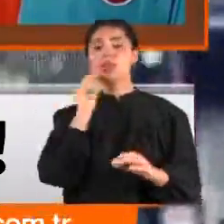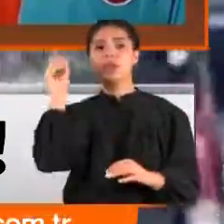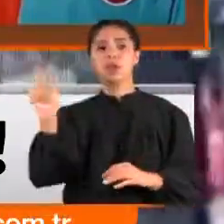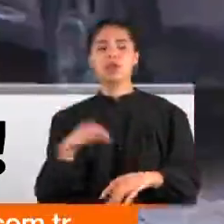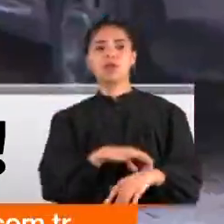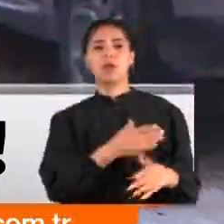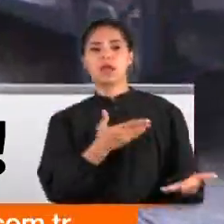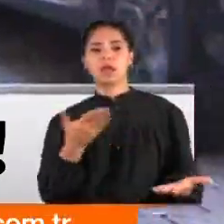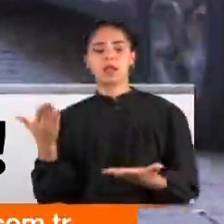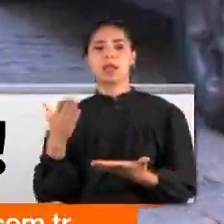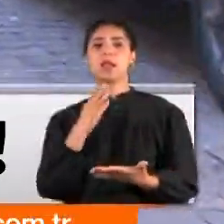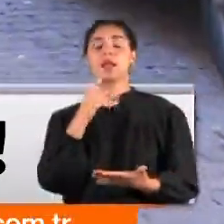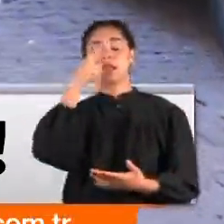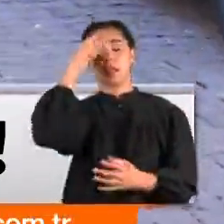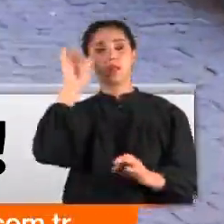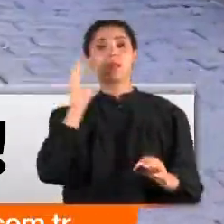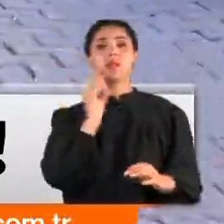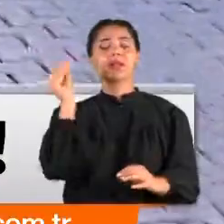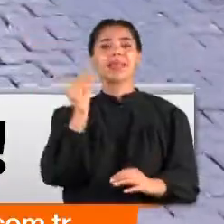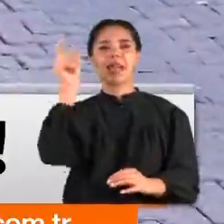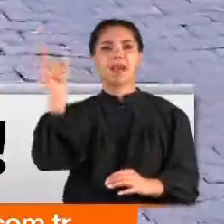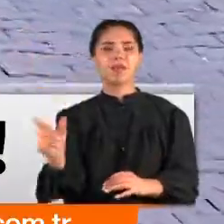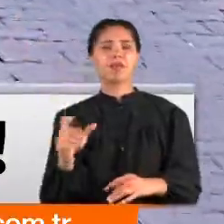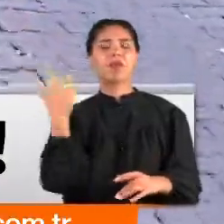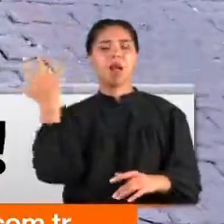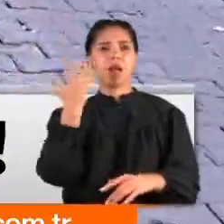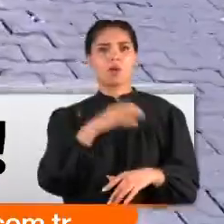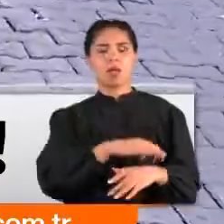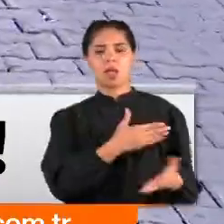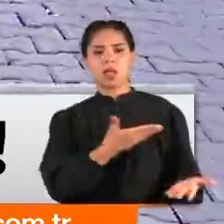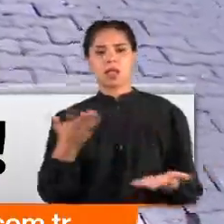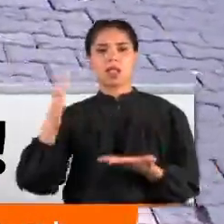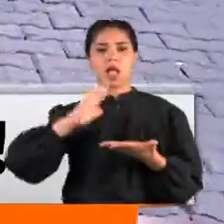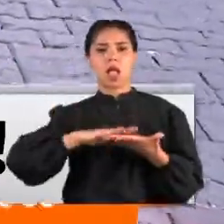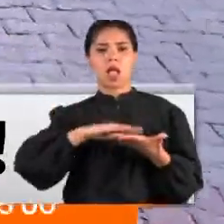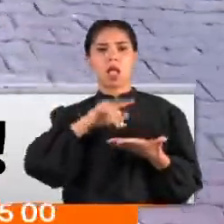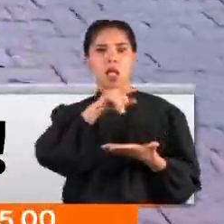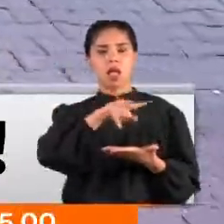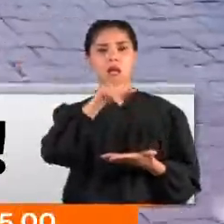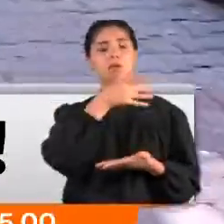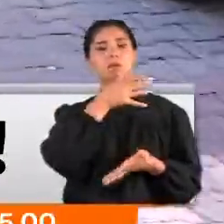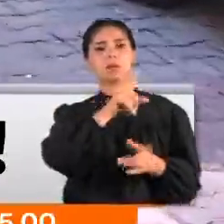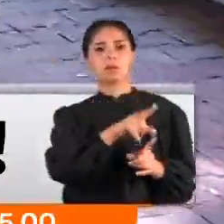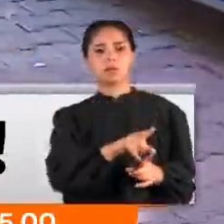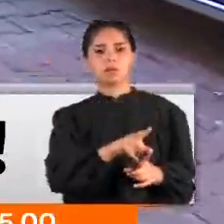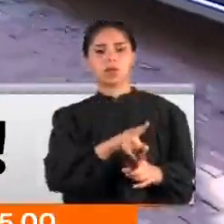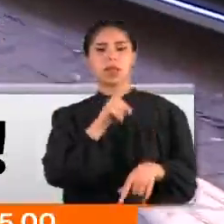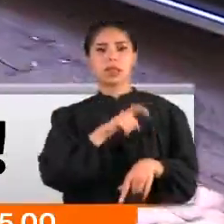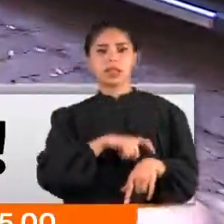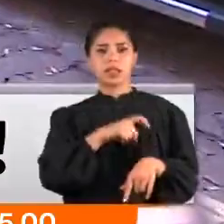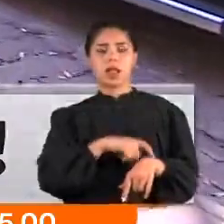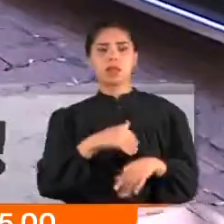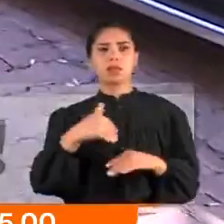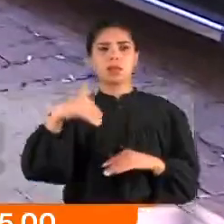kaldı. Talihsiz çocuk ambulansla hastaneye kaldırılırken arkadaşlarının olan bitenden haberi yoktu. Saatler